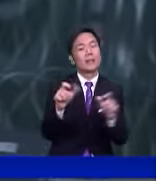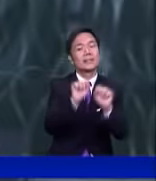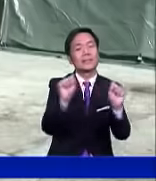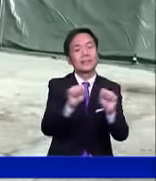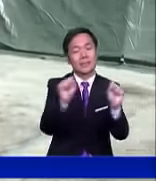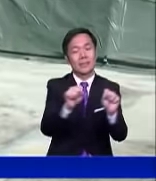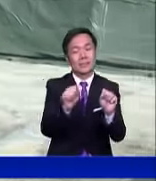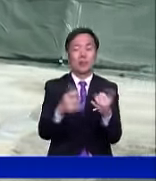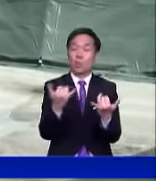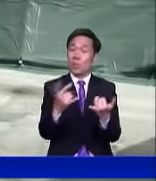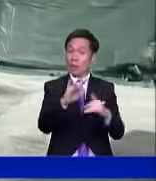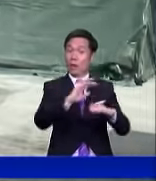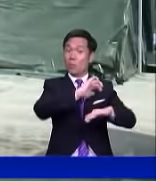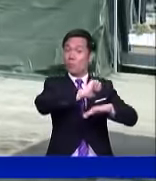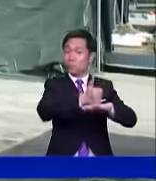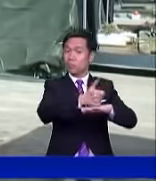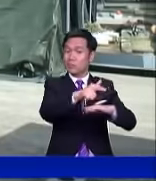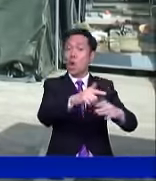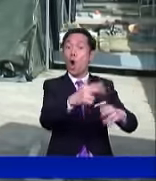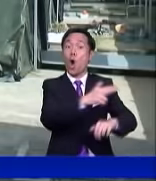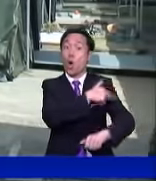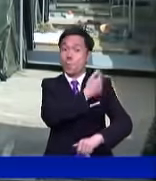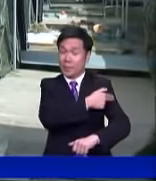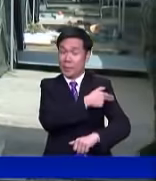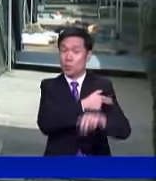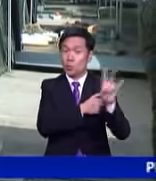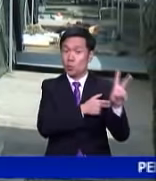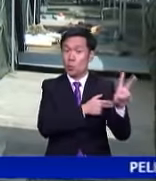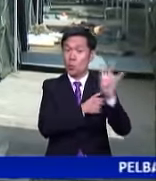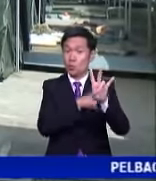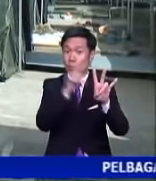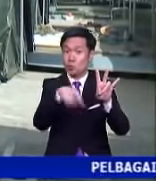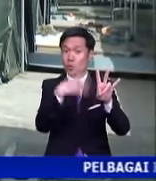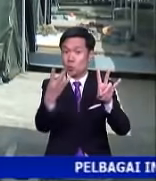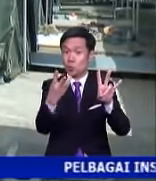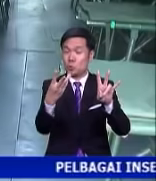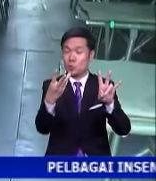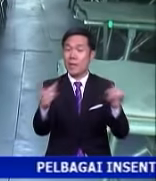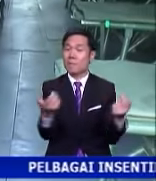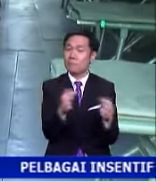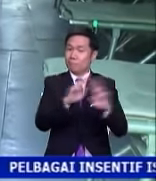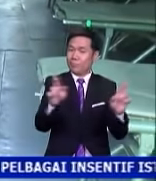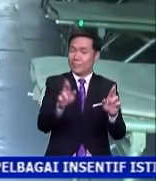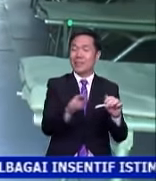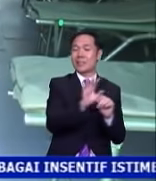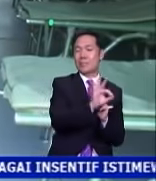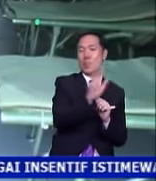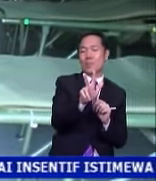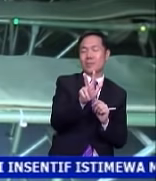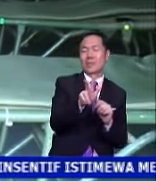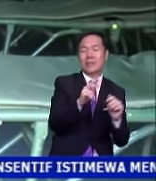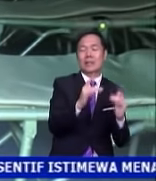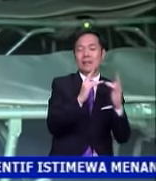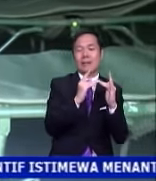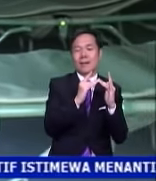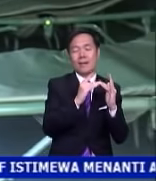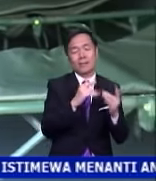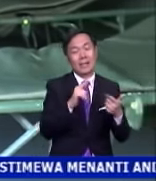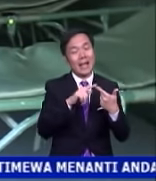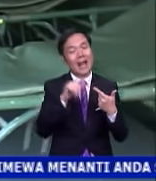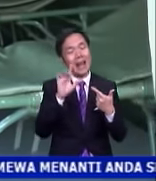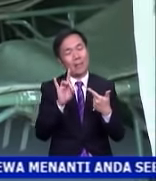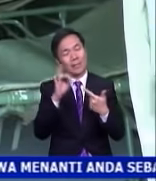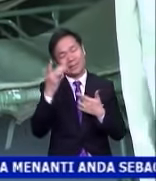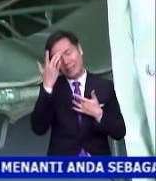hospital itu dijangka beroperasi mulai 27 Jun dilengkapi 90 katil, 4 katil ICU,